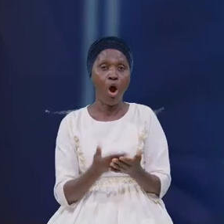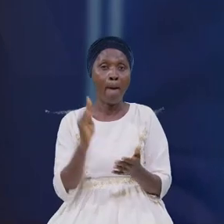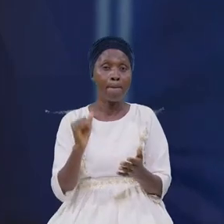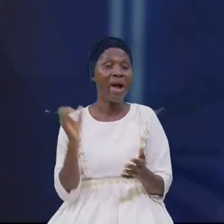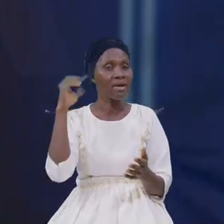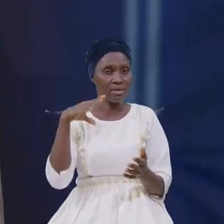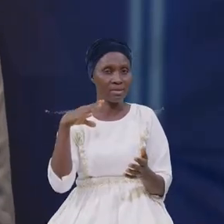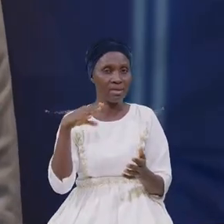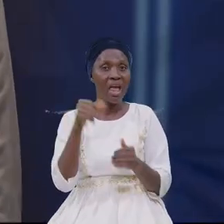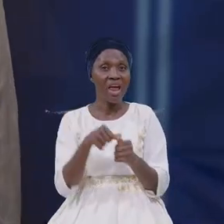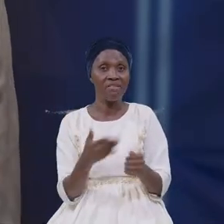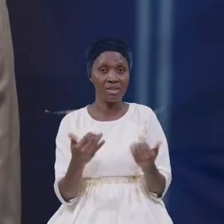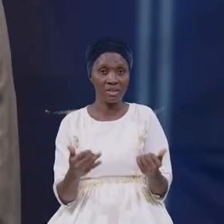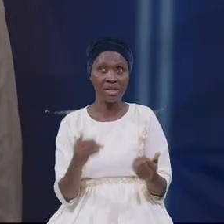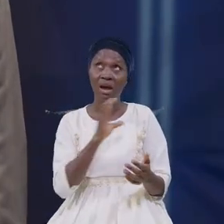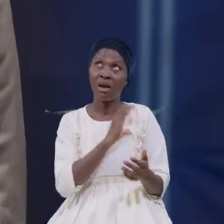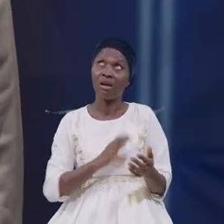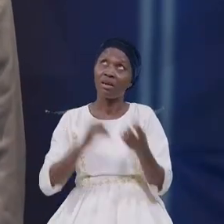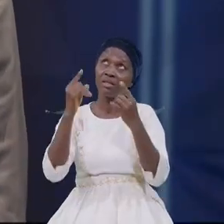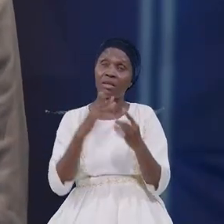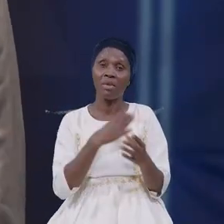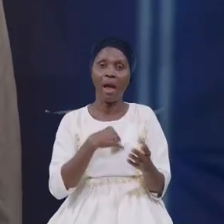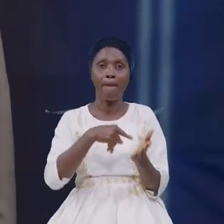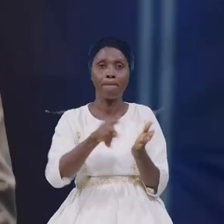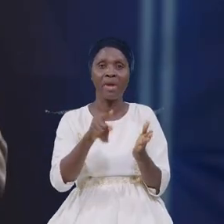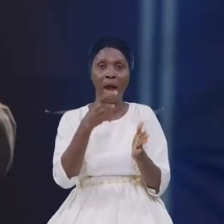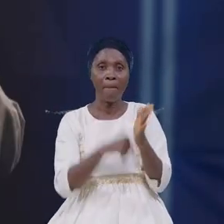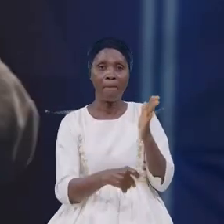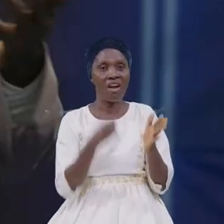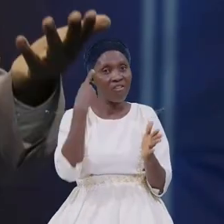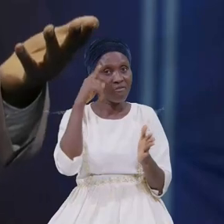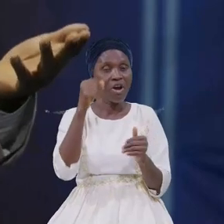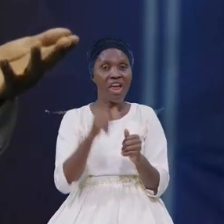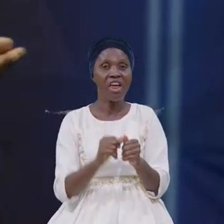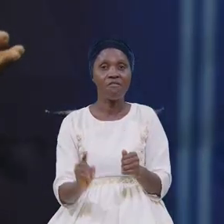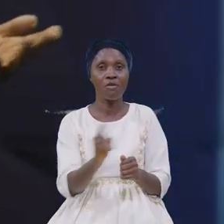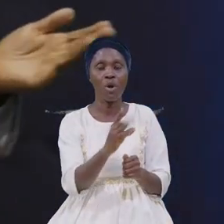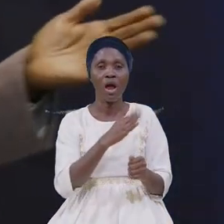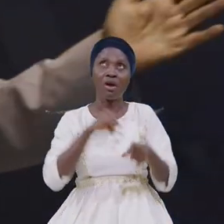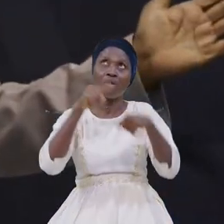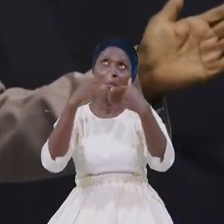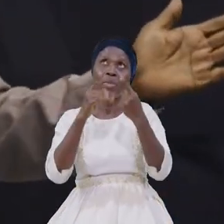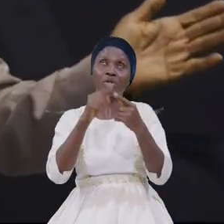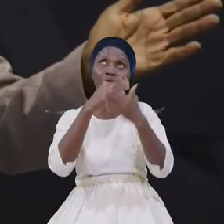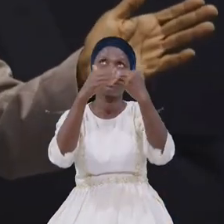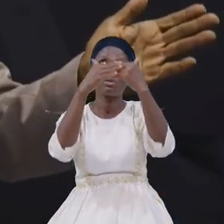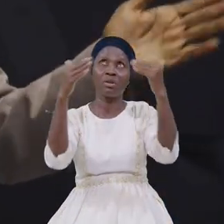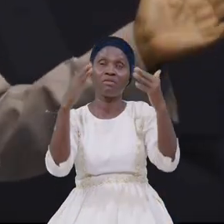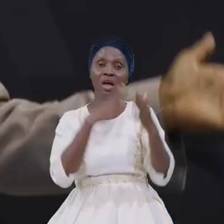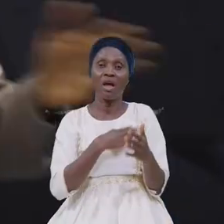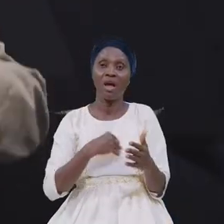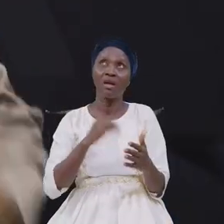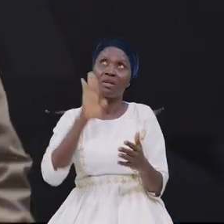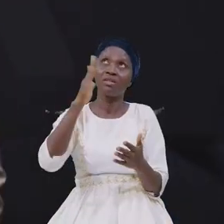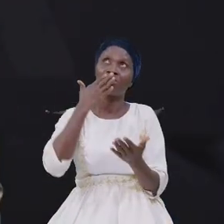tout ce qui est là maintenant, Christ est venu payer le prix pour tout le monde. Il est retourné au ciel. Et la bonté de